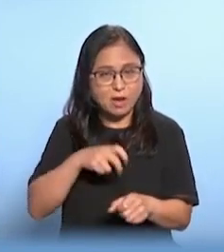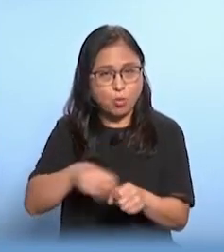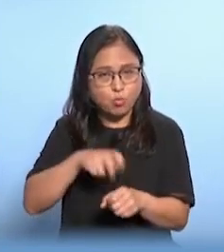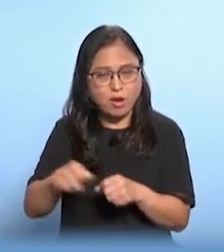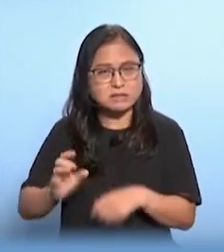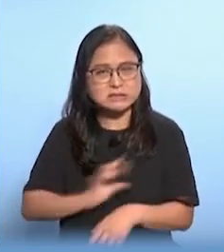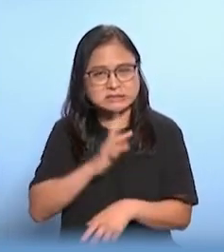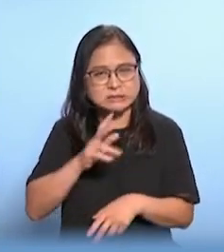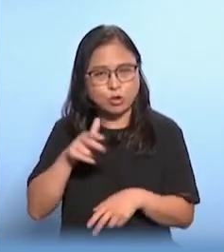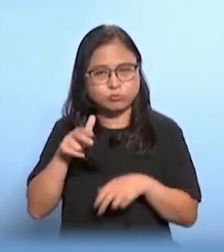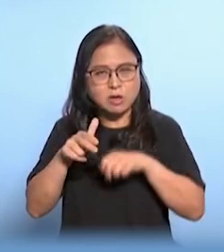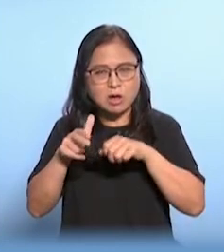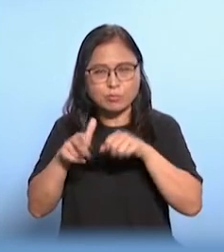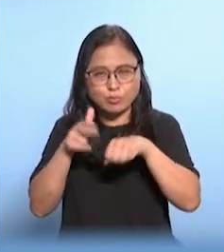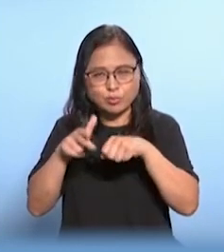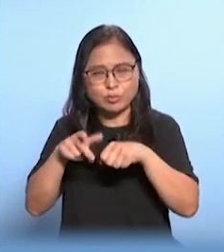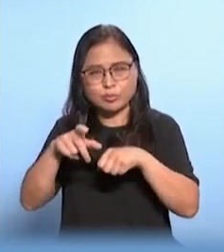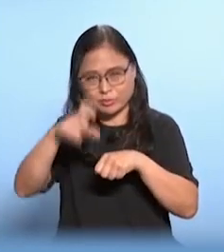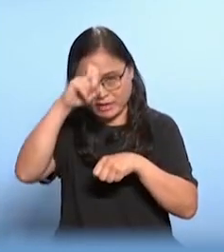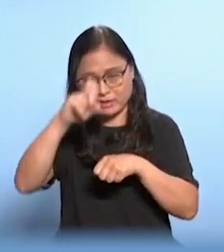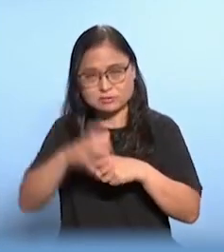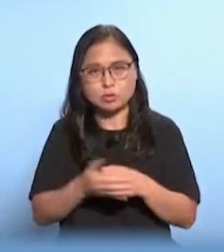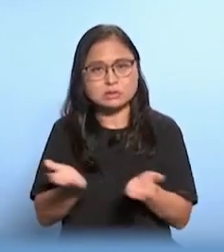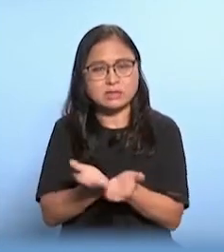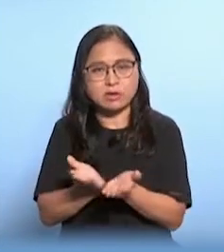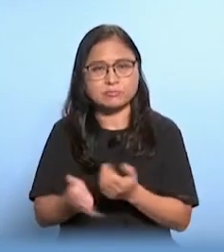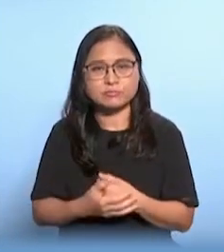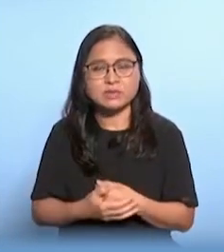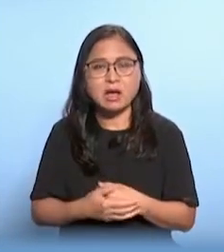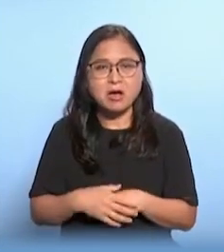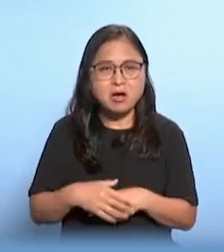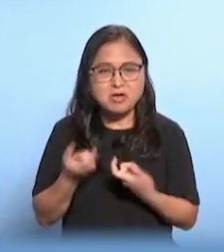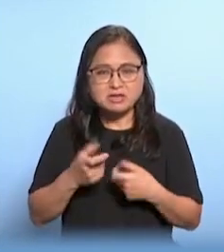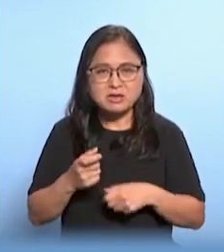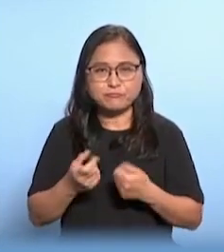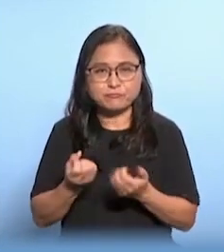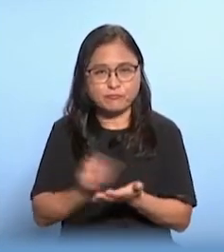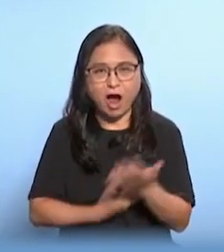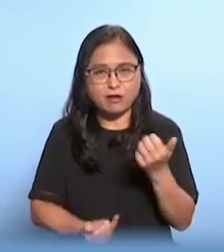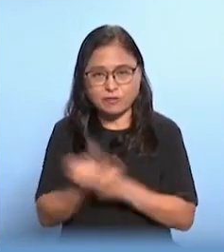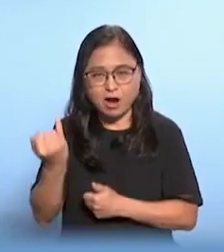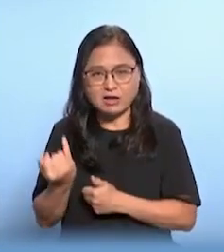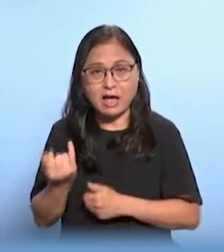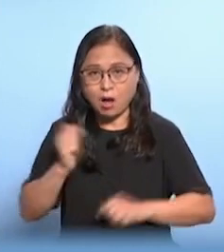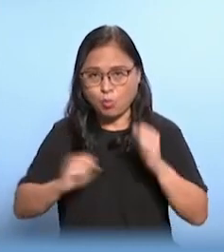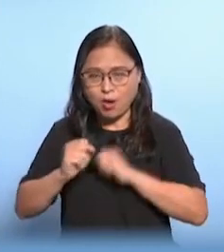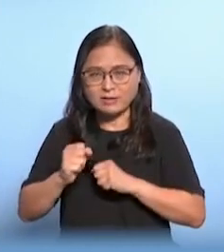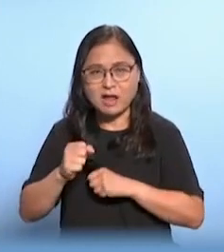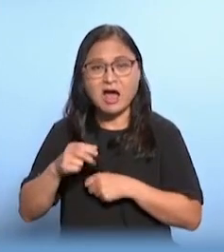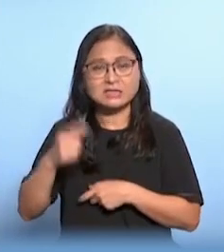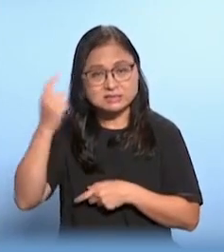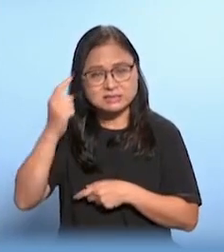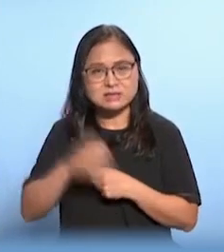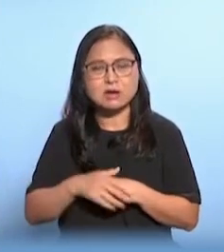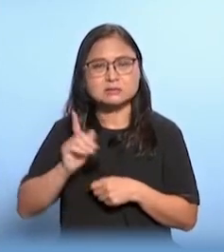地記錄違規的畫面作證據。系統識別到違規的行為之後，亦都可以即時地去通知